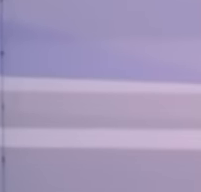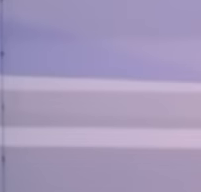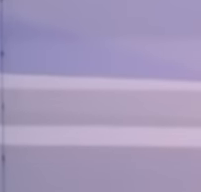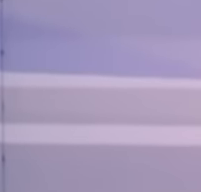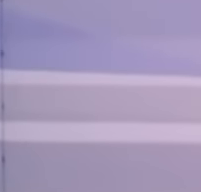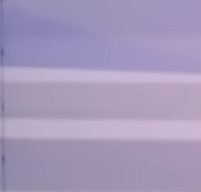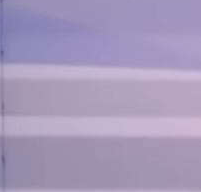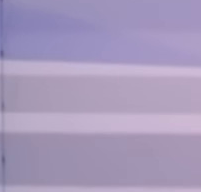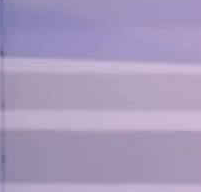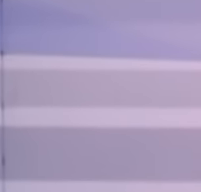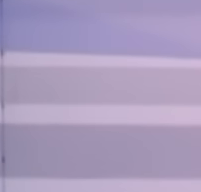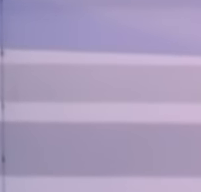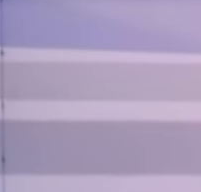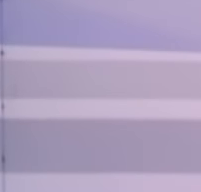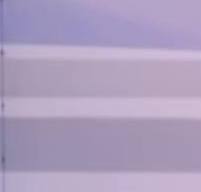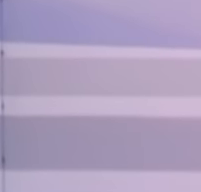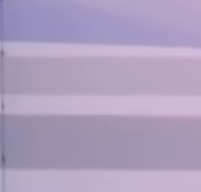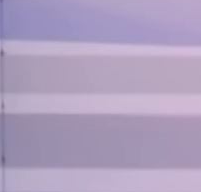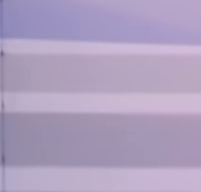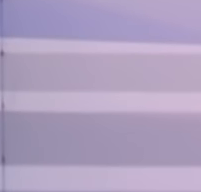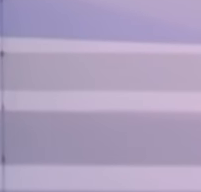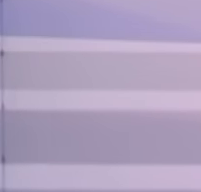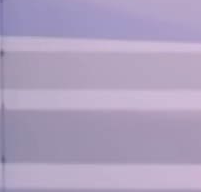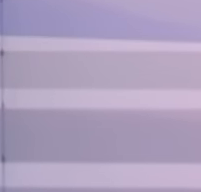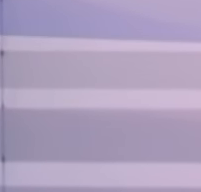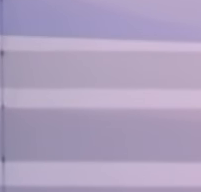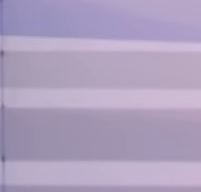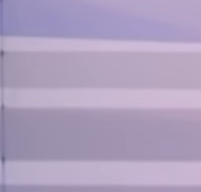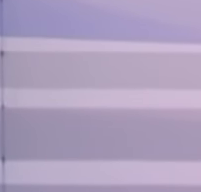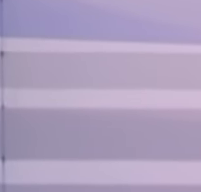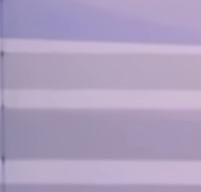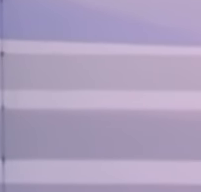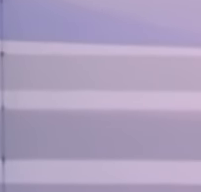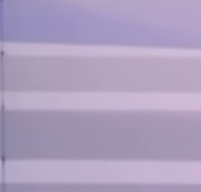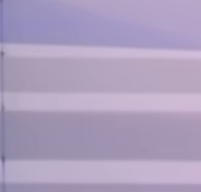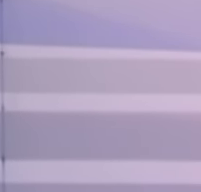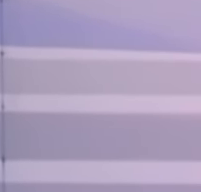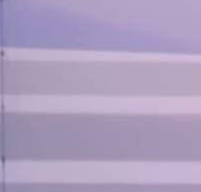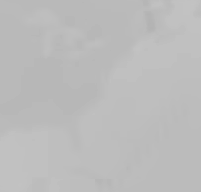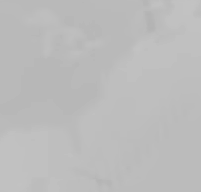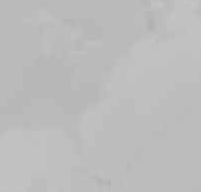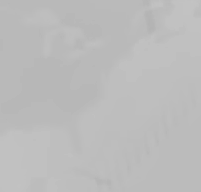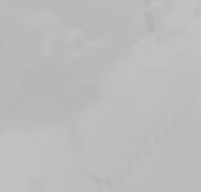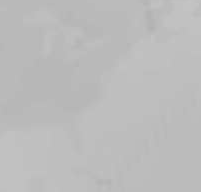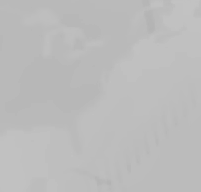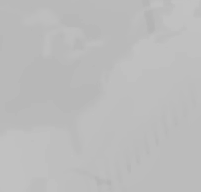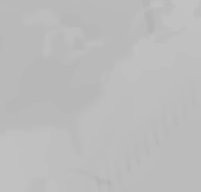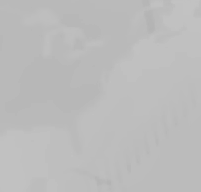Abroad, samahan nyo kami sa GMA Pinoy TV at www.gmanews.tv.